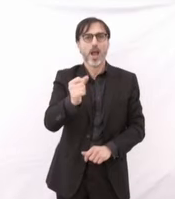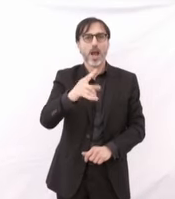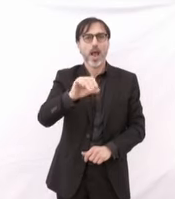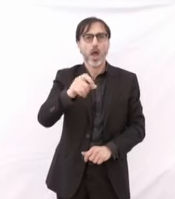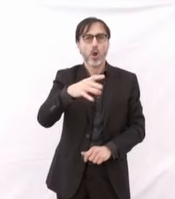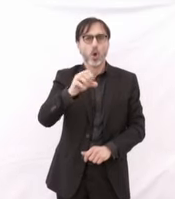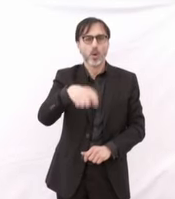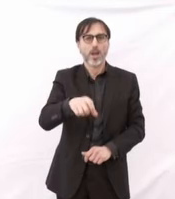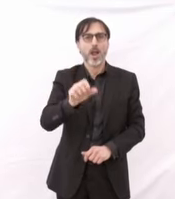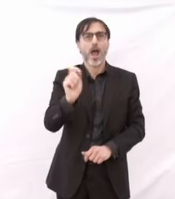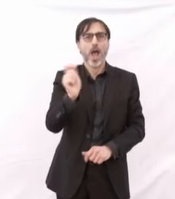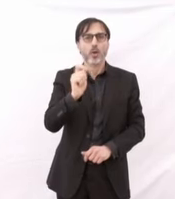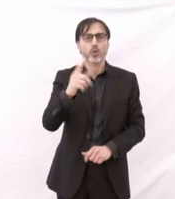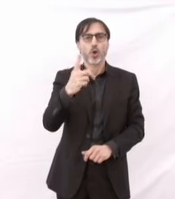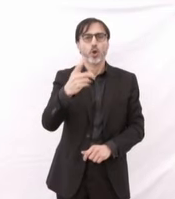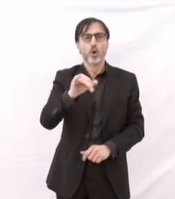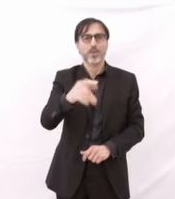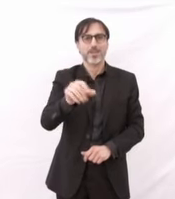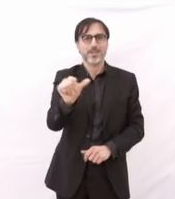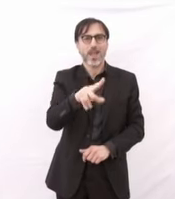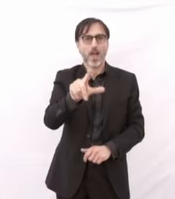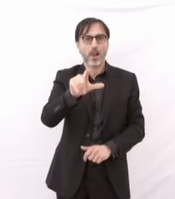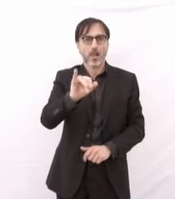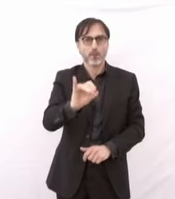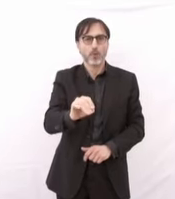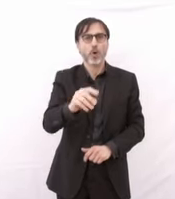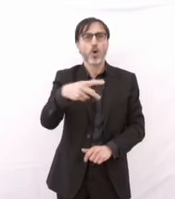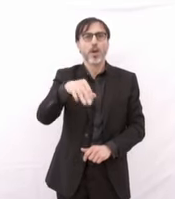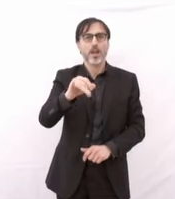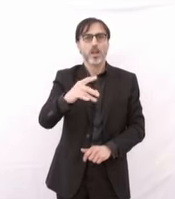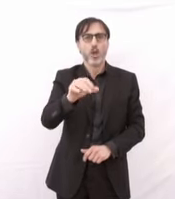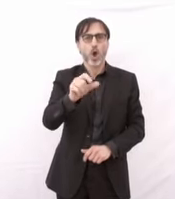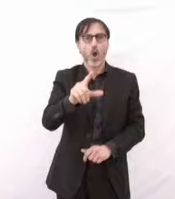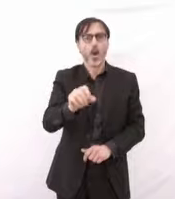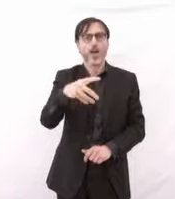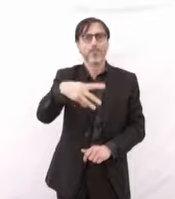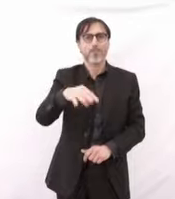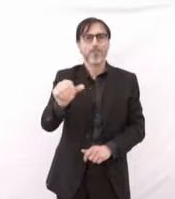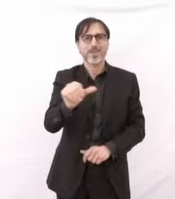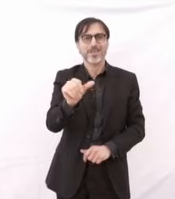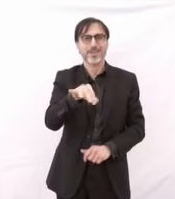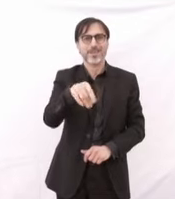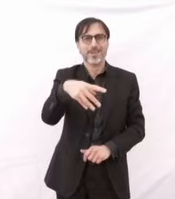Antonio Di Salvo, Nicola Messina,